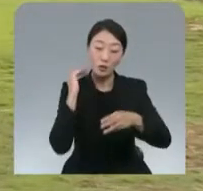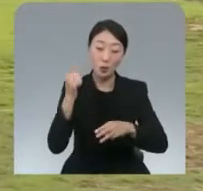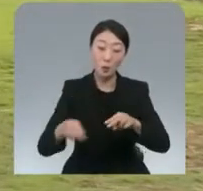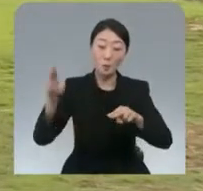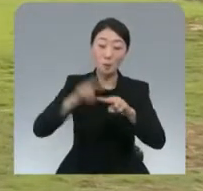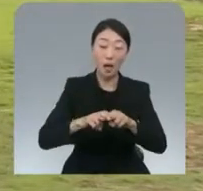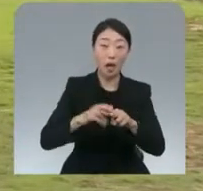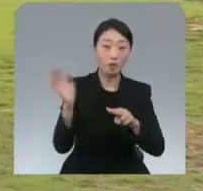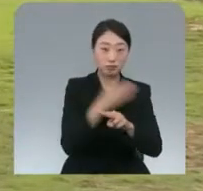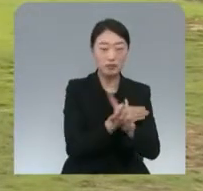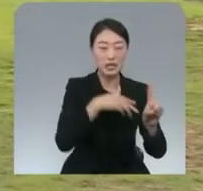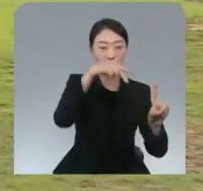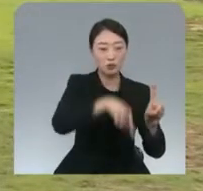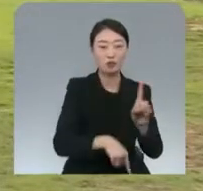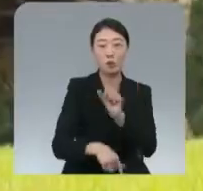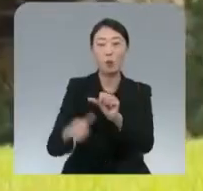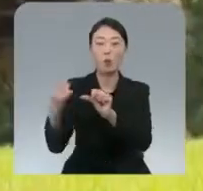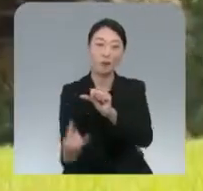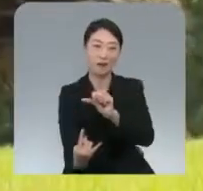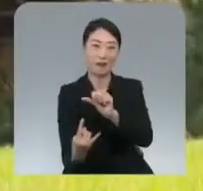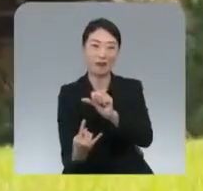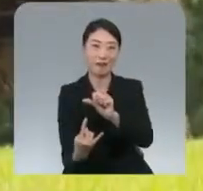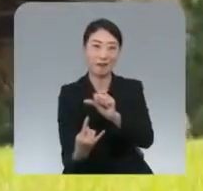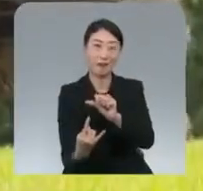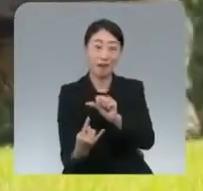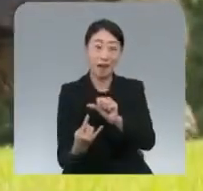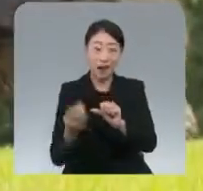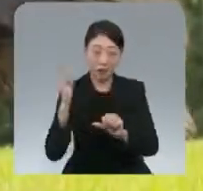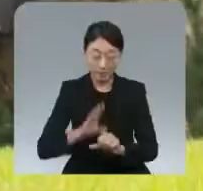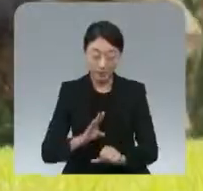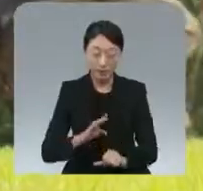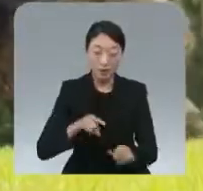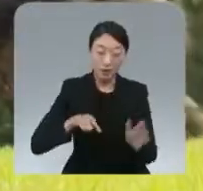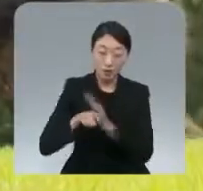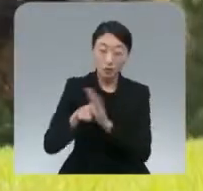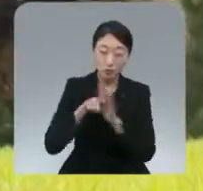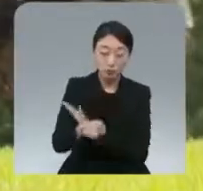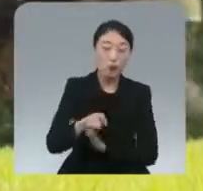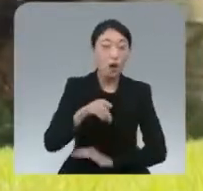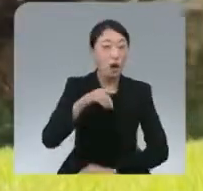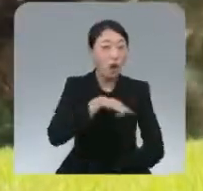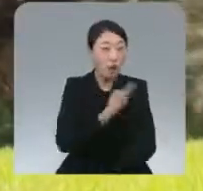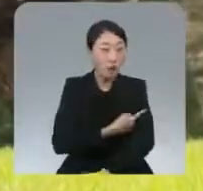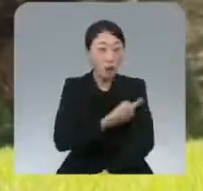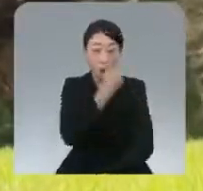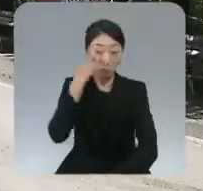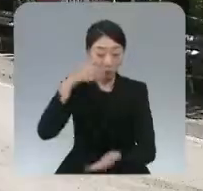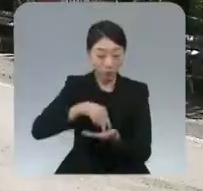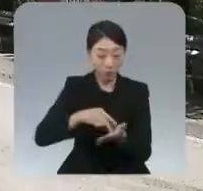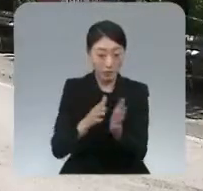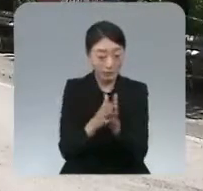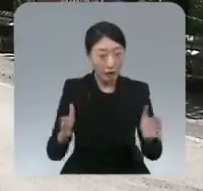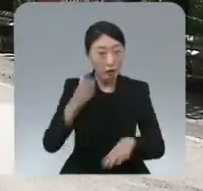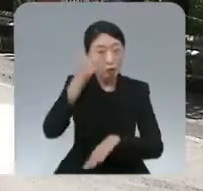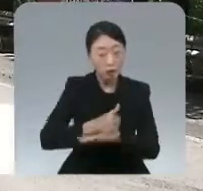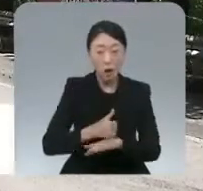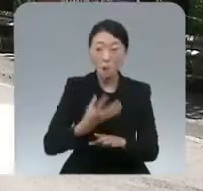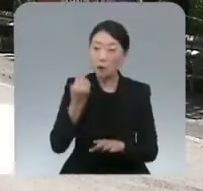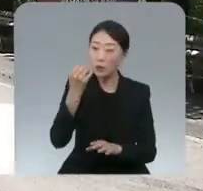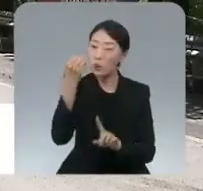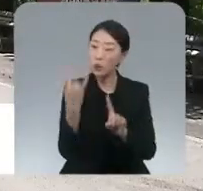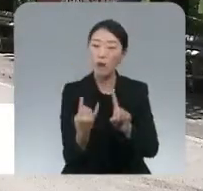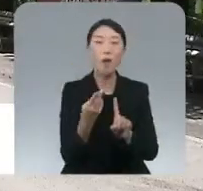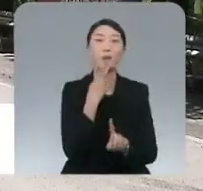tahun lalu bahkan sebelumnya hanya sekali sebulan pada tahun 2020 apabila akses bebas ke Pangkalan terdapat dijamin maka akses dapat